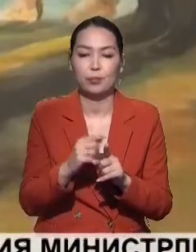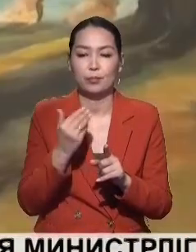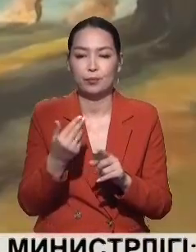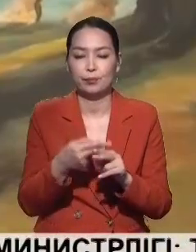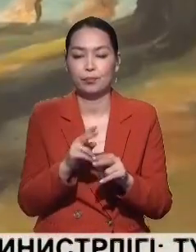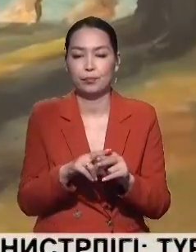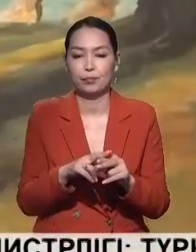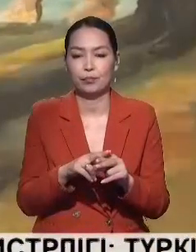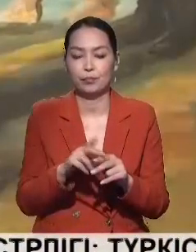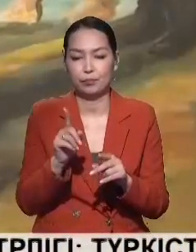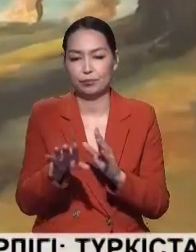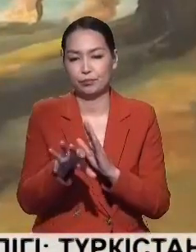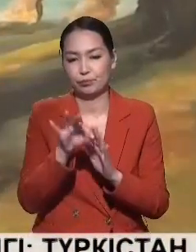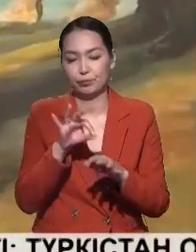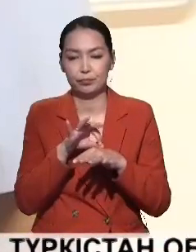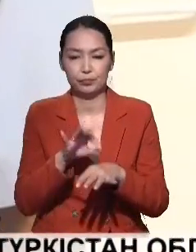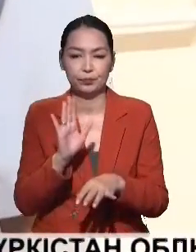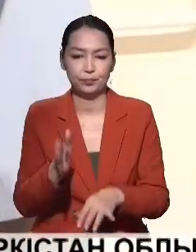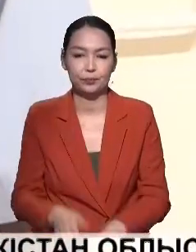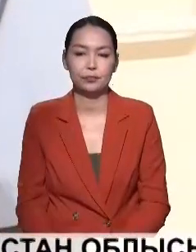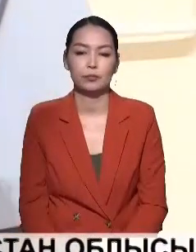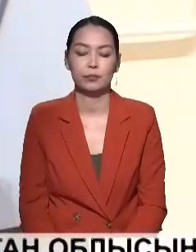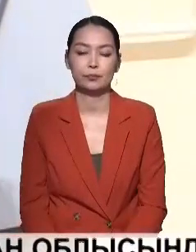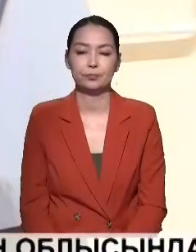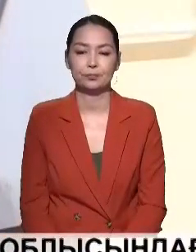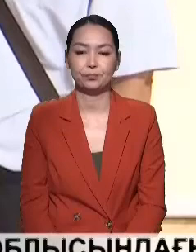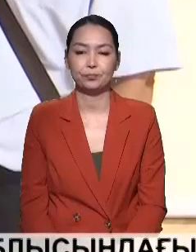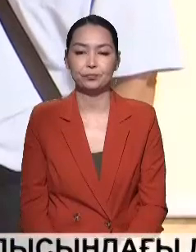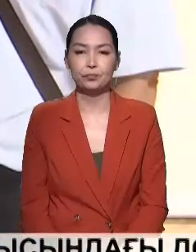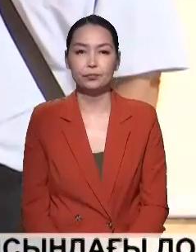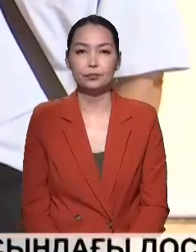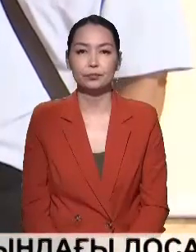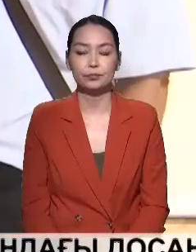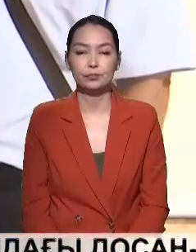галереясының қоржынына өткізілмек. Мөлдір Тоқтасынқызы, Жасұлан Мәлік, Астана Таймс, Қызылорда.